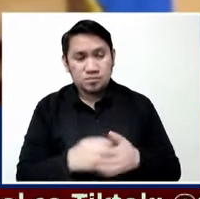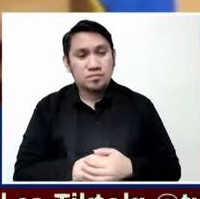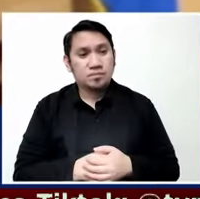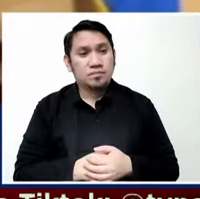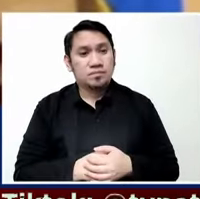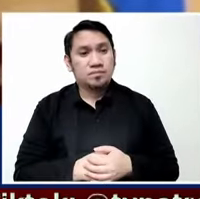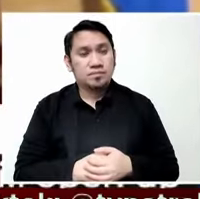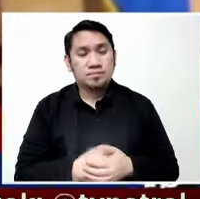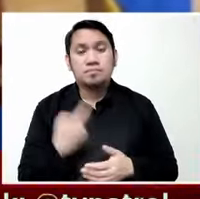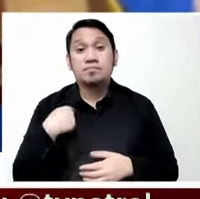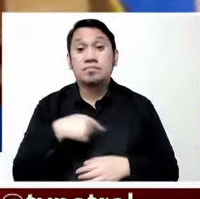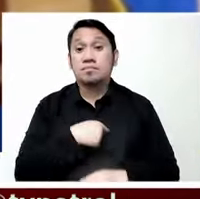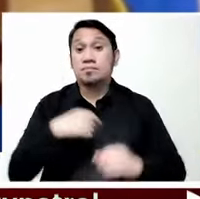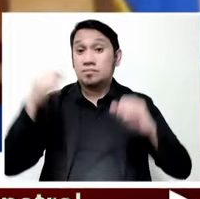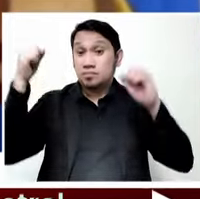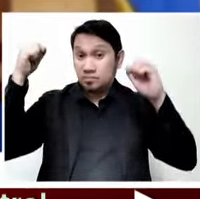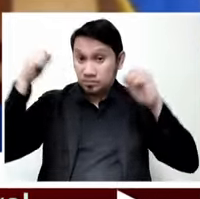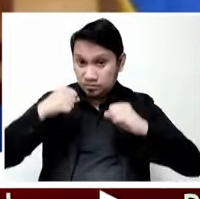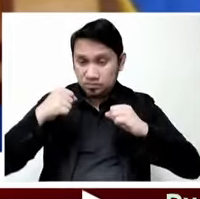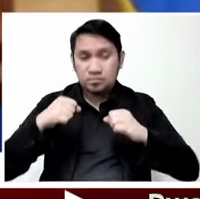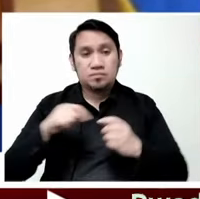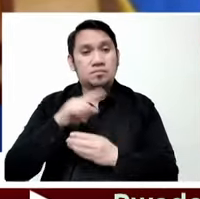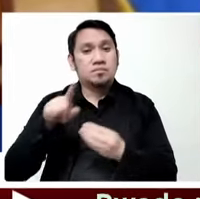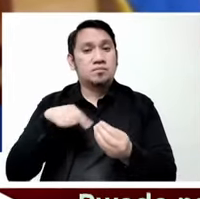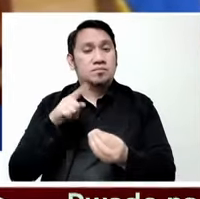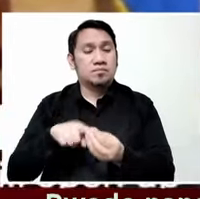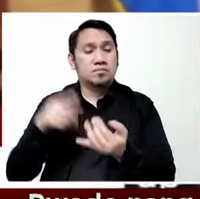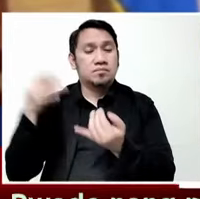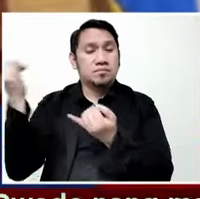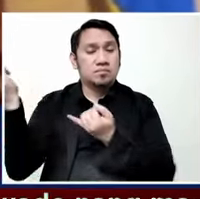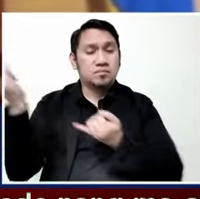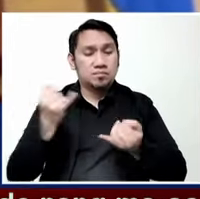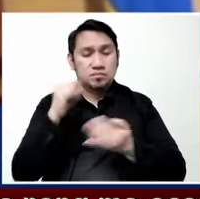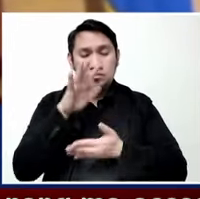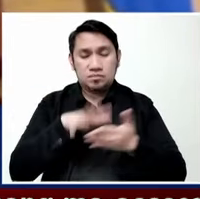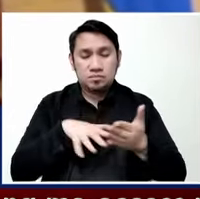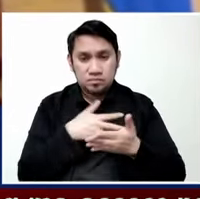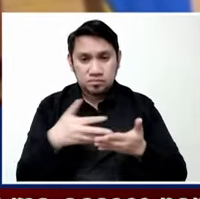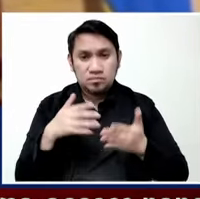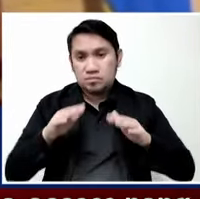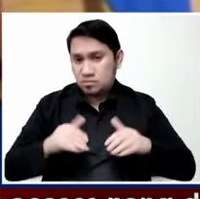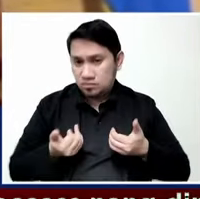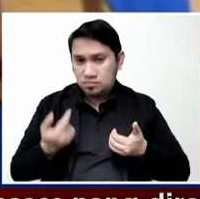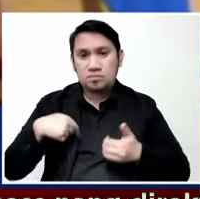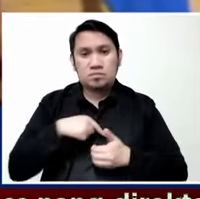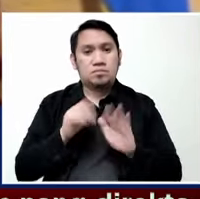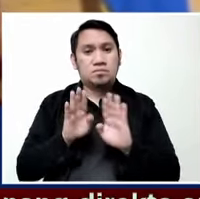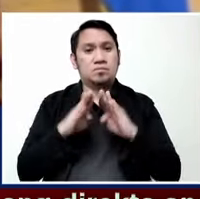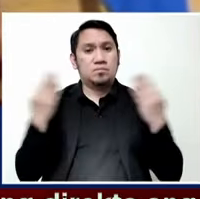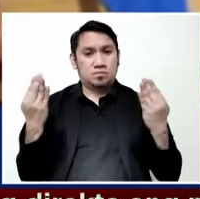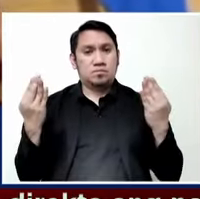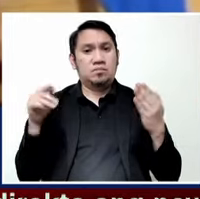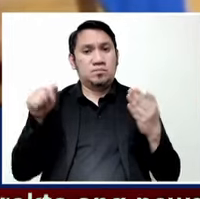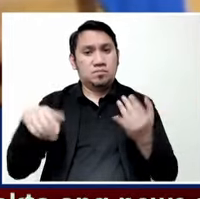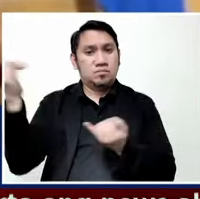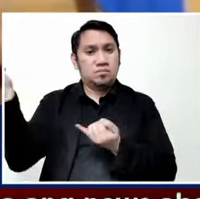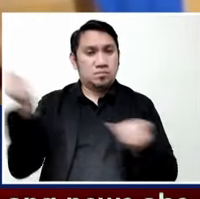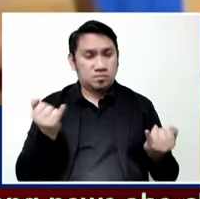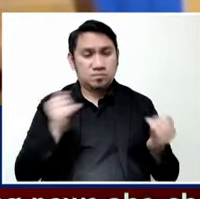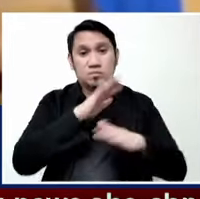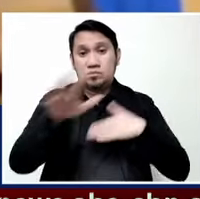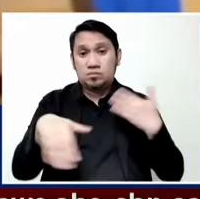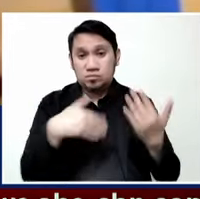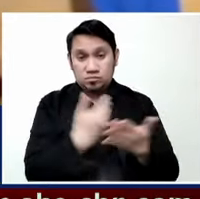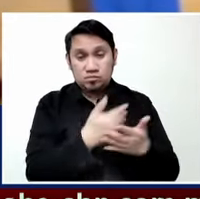We agreed on an importation schedule and how we will open up the importation to all of the